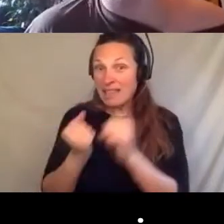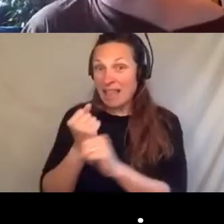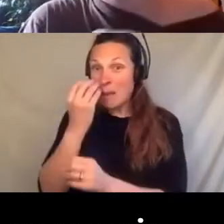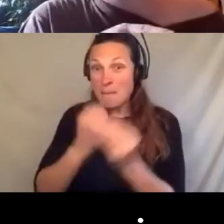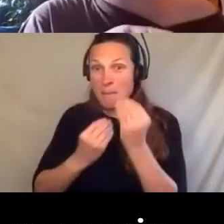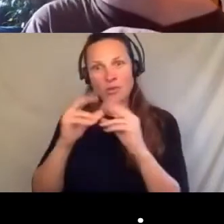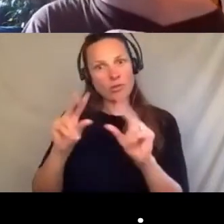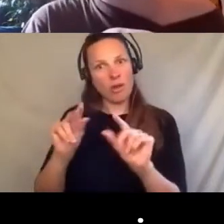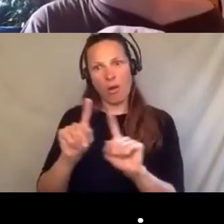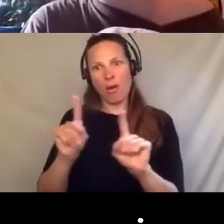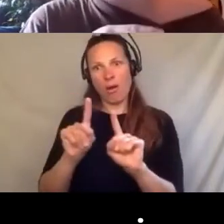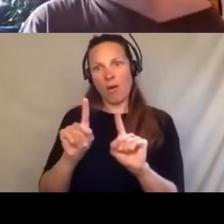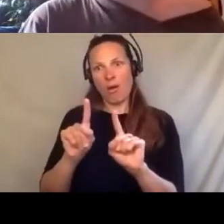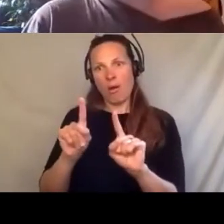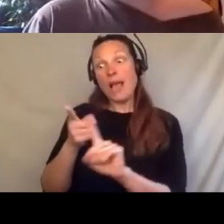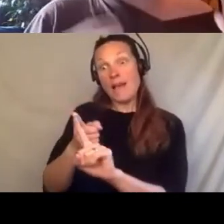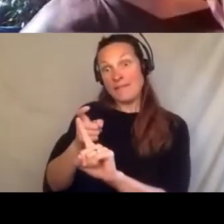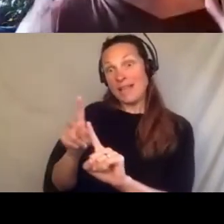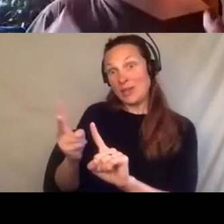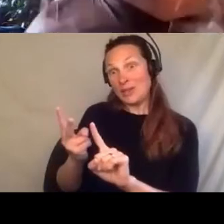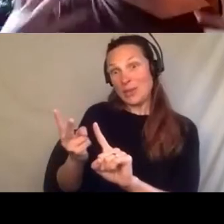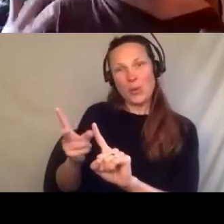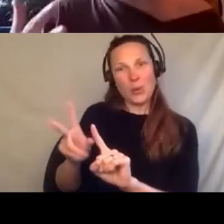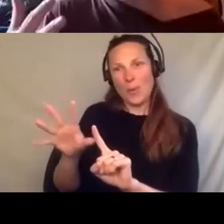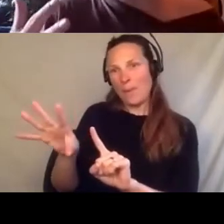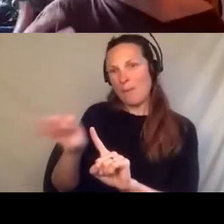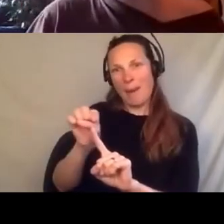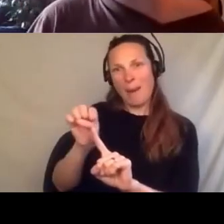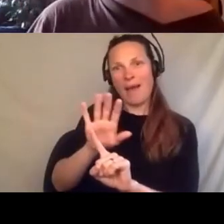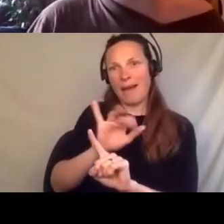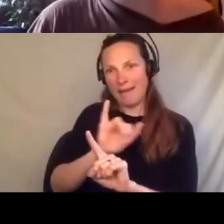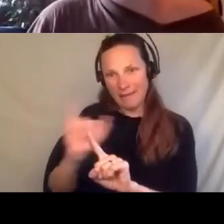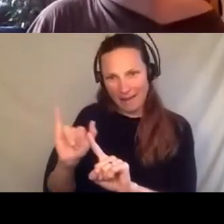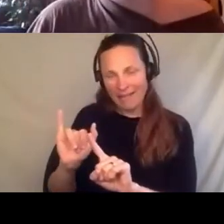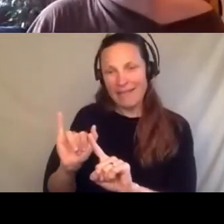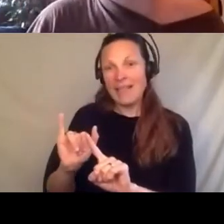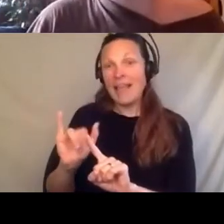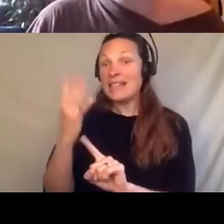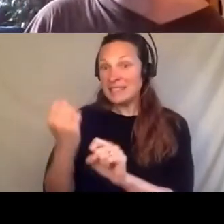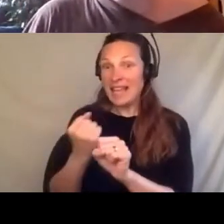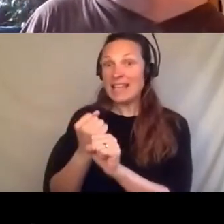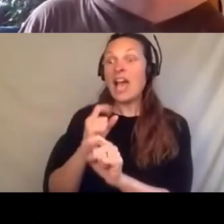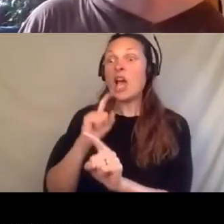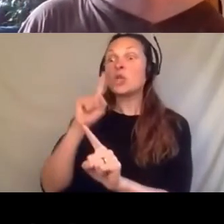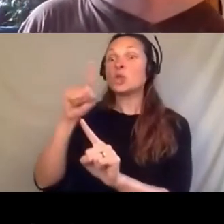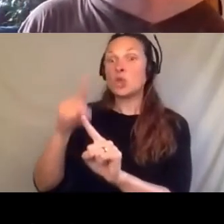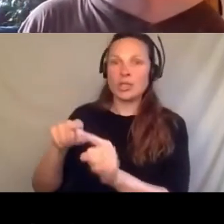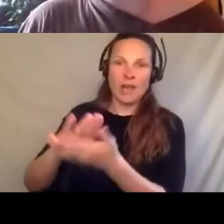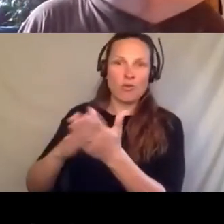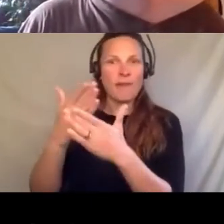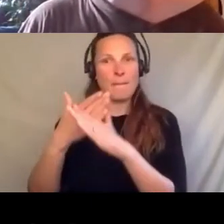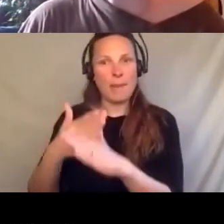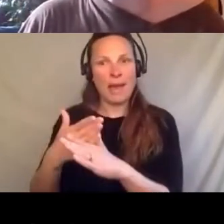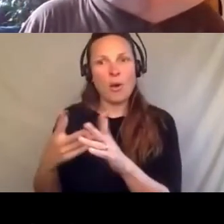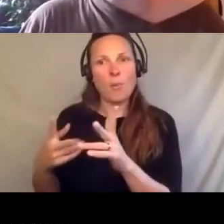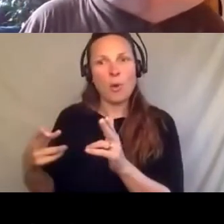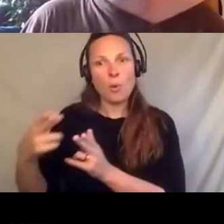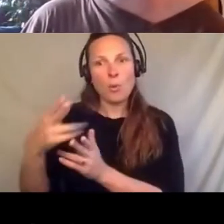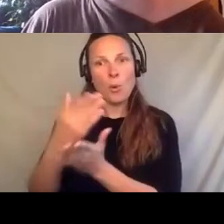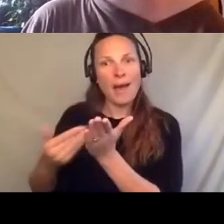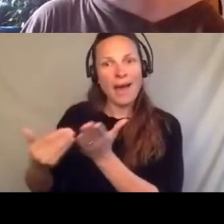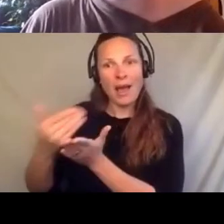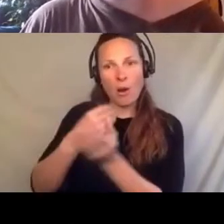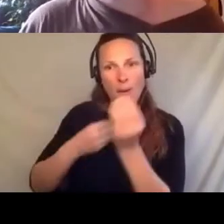romarin. En tout cas, pas de ces plants-là. Alors, ça va prendre 5 ans pour que le plant soit prêt. Et donc,